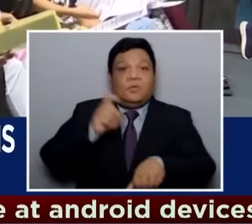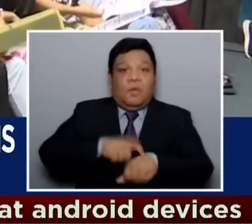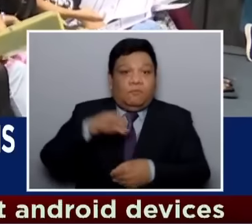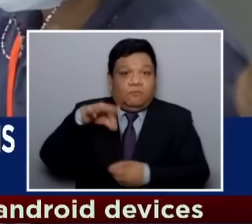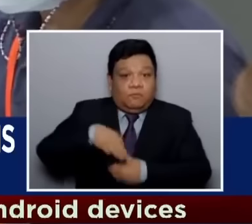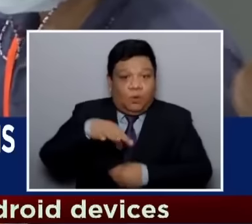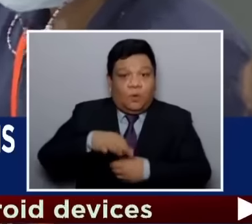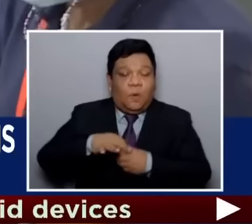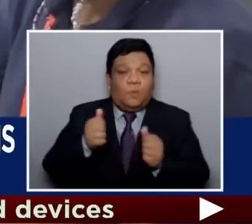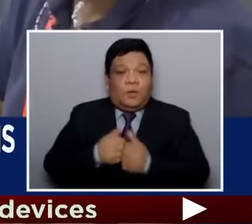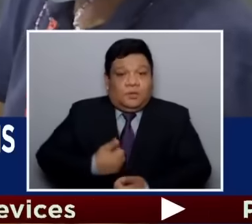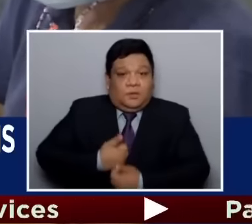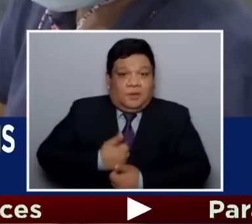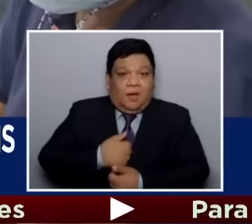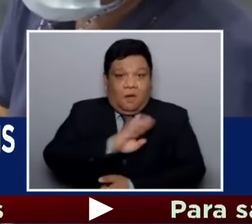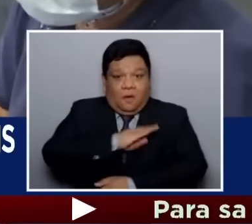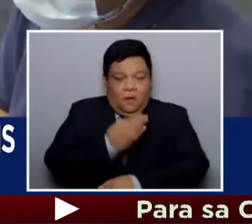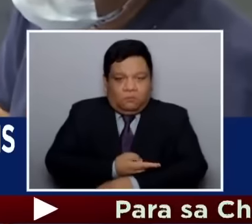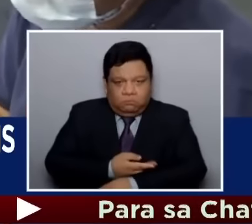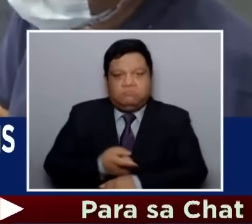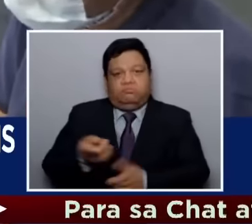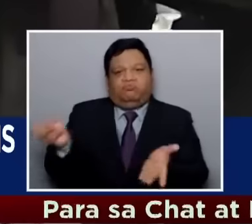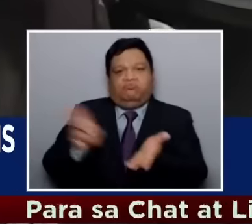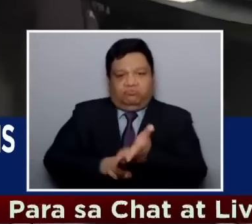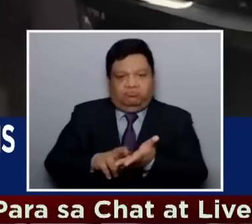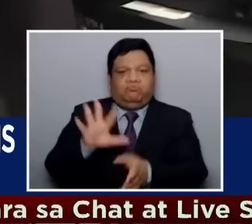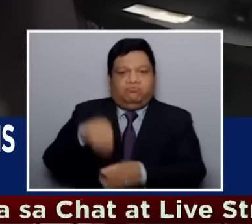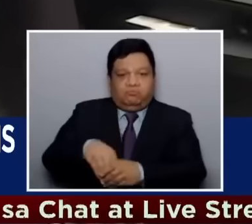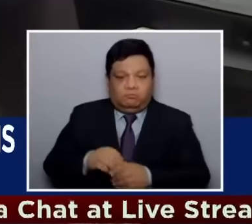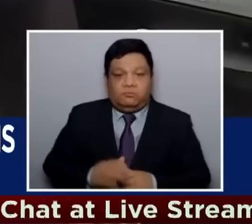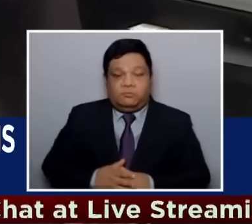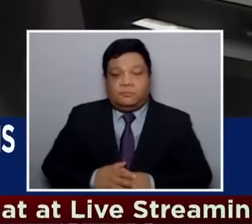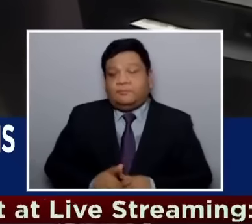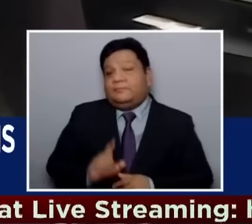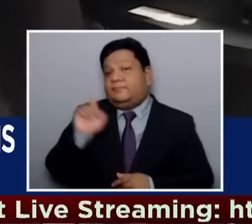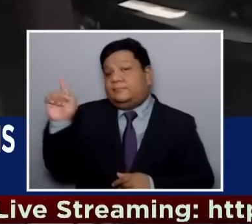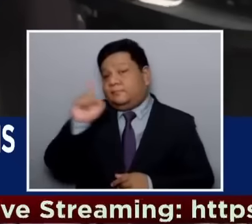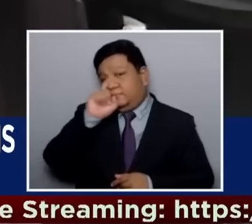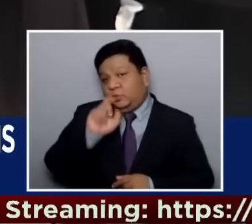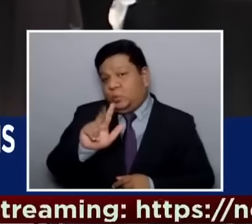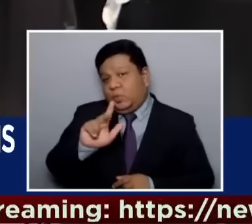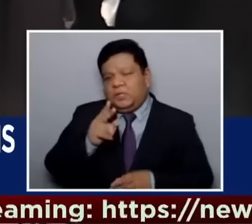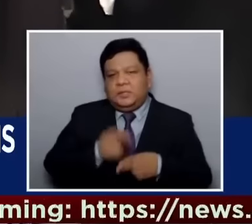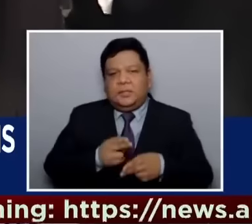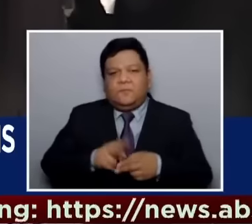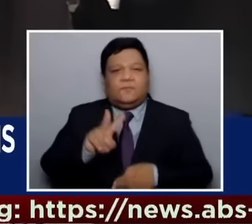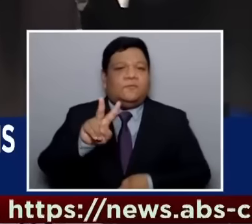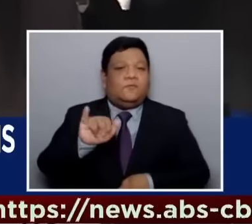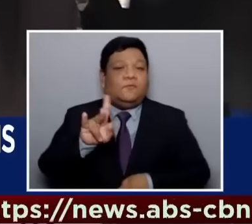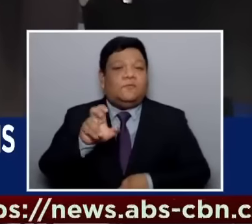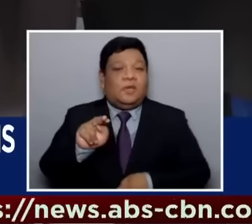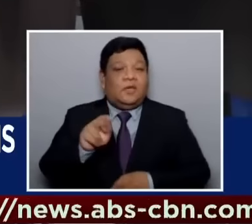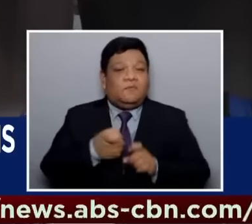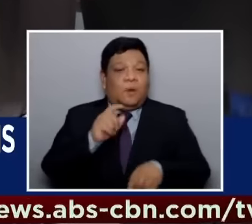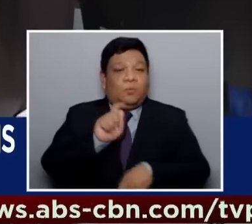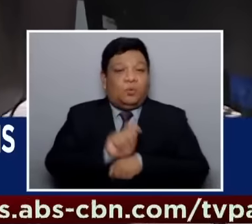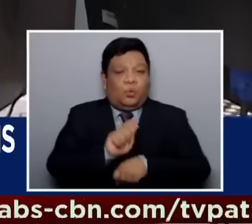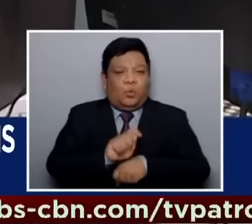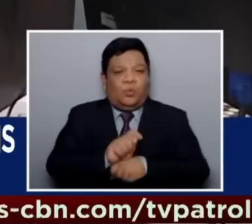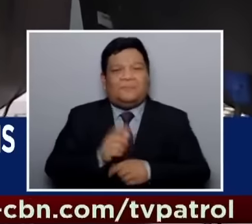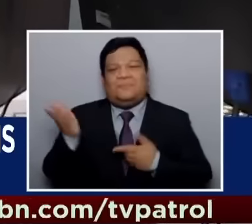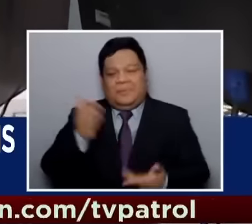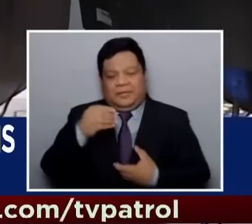nakarga pa ang 2 taong gulang na anak. Ang 23 anyos na si Vivien ng Balutondo, nagbao na lang ng pagkain sa